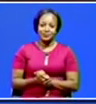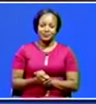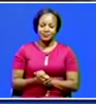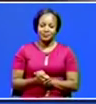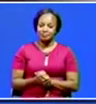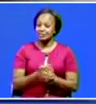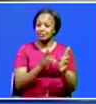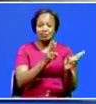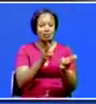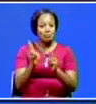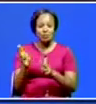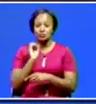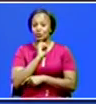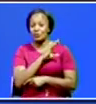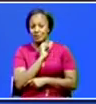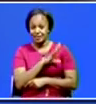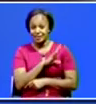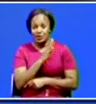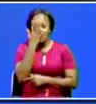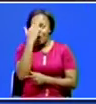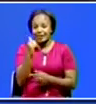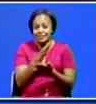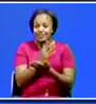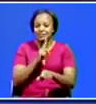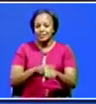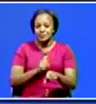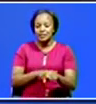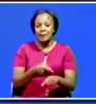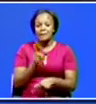hayo ni kawaida kulalamika, kwa sababu mara nyingine nguvu hakuna.